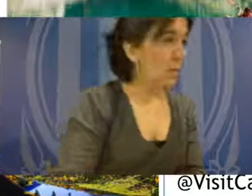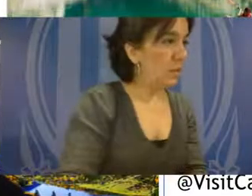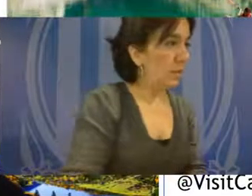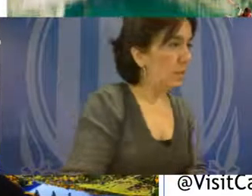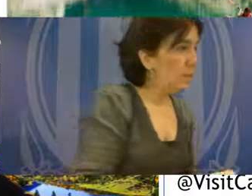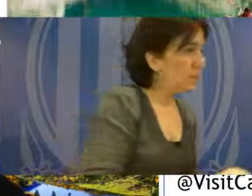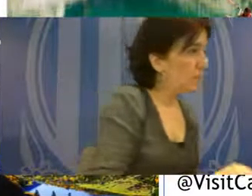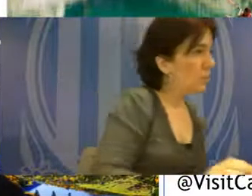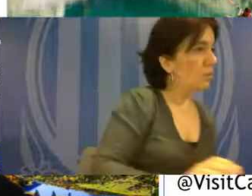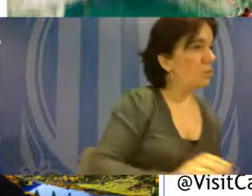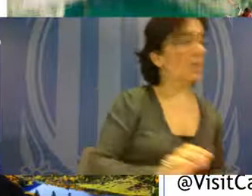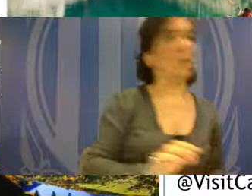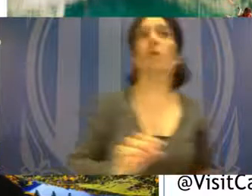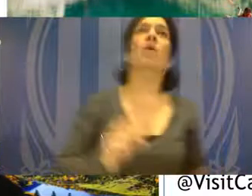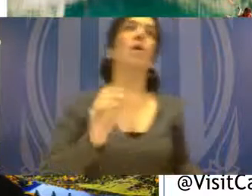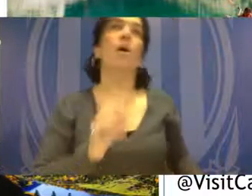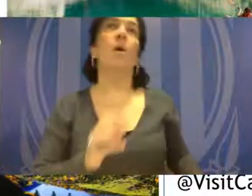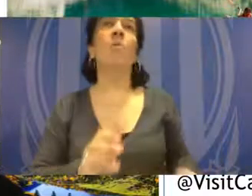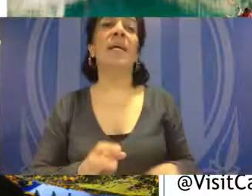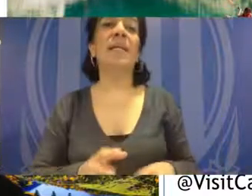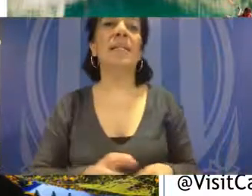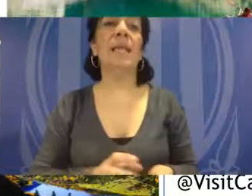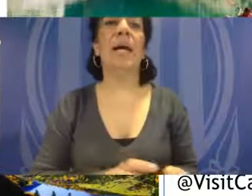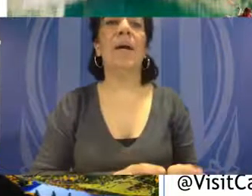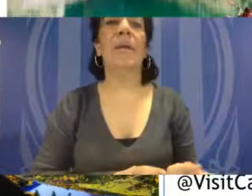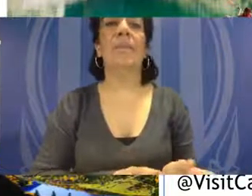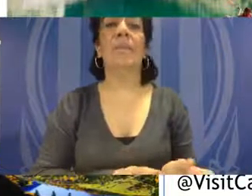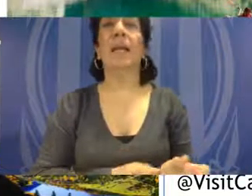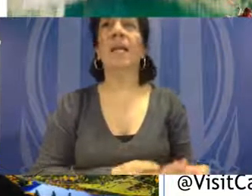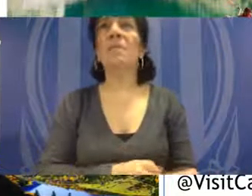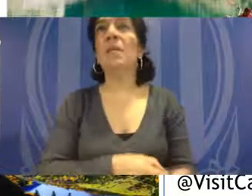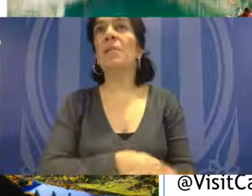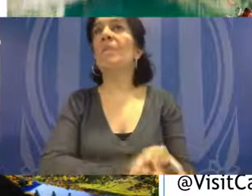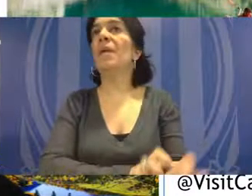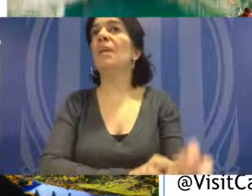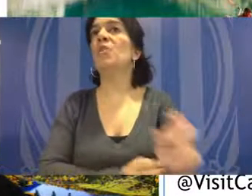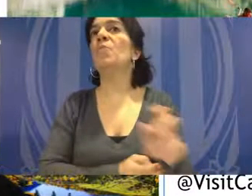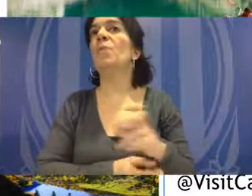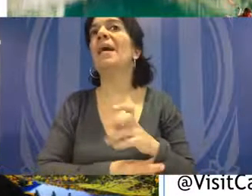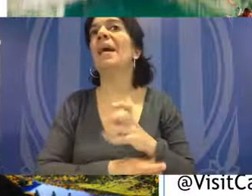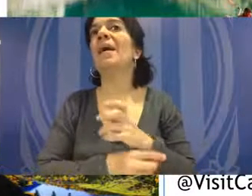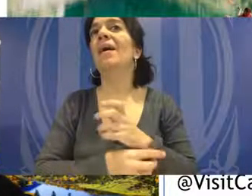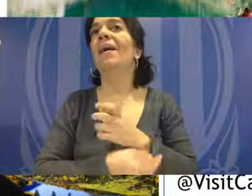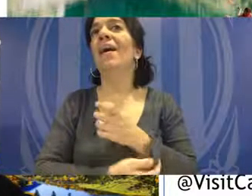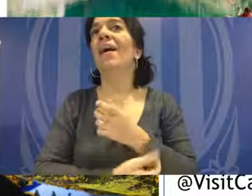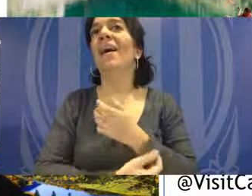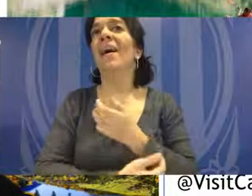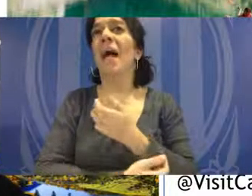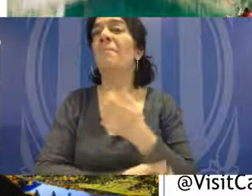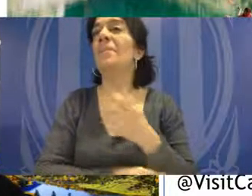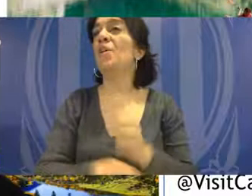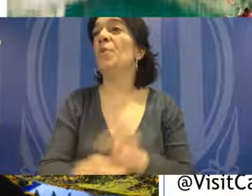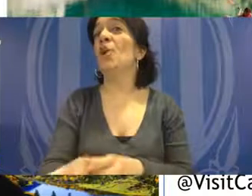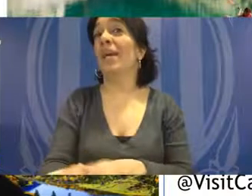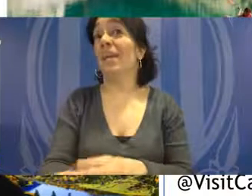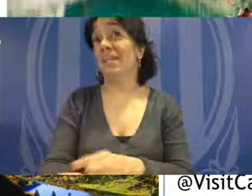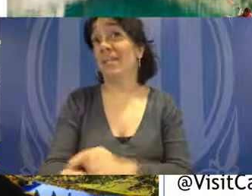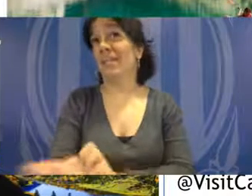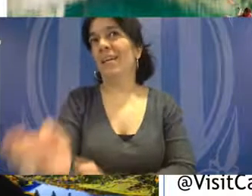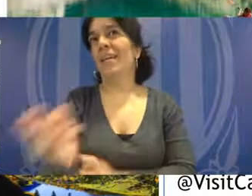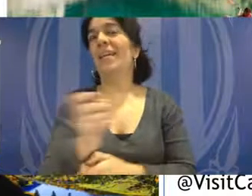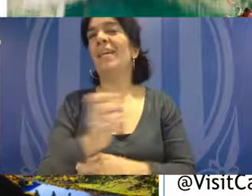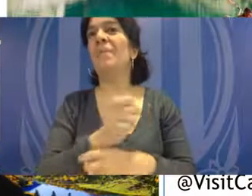Sí? El poses tu? Sí. D'acord. Un és de... L'any passat vam fer una acció molt maca amb